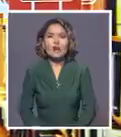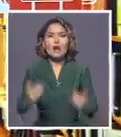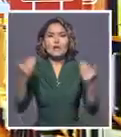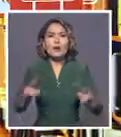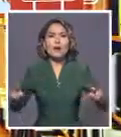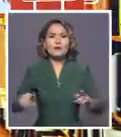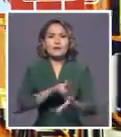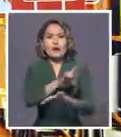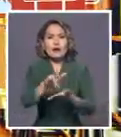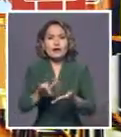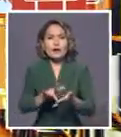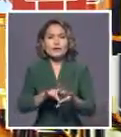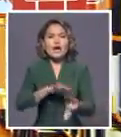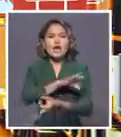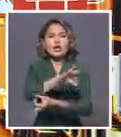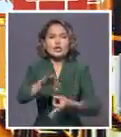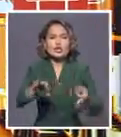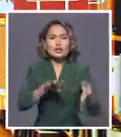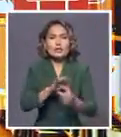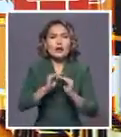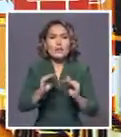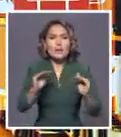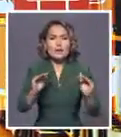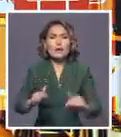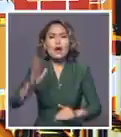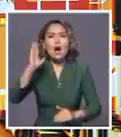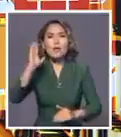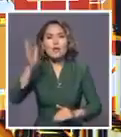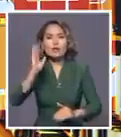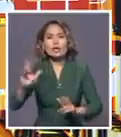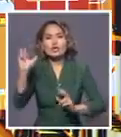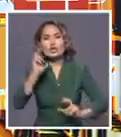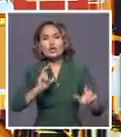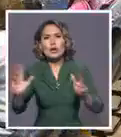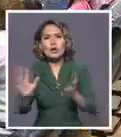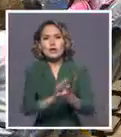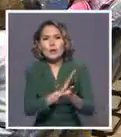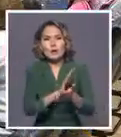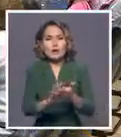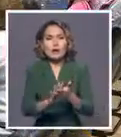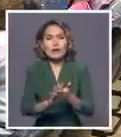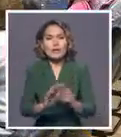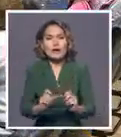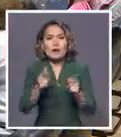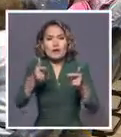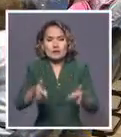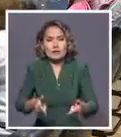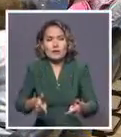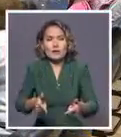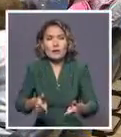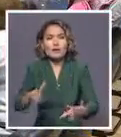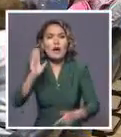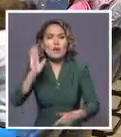Бүгін Елордадағы жетімдер үйінің бір топ тәрбиеленушілері болашақта жоғары оқу орнына тегін түсуге мүмкіндік беретін арнайы сертификаттарға ие